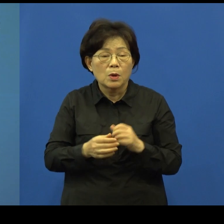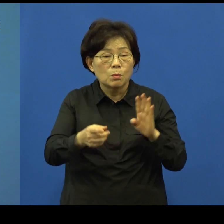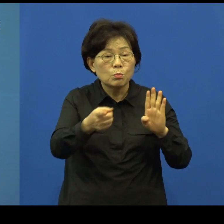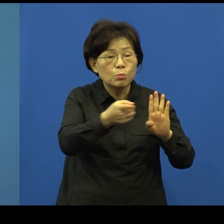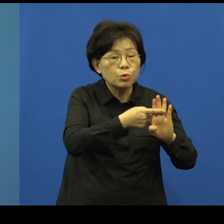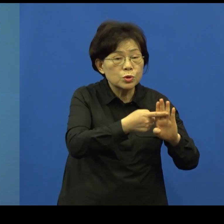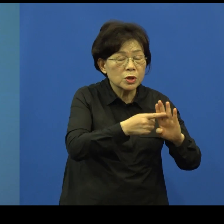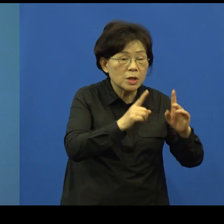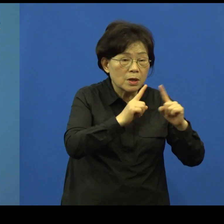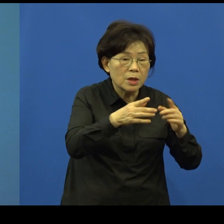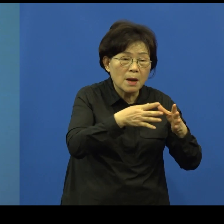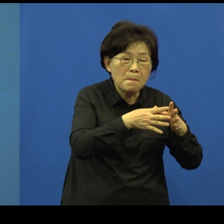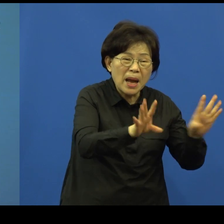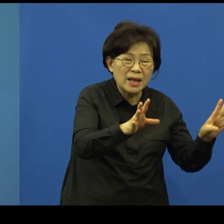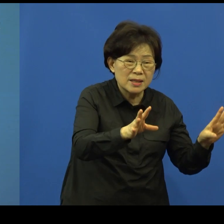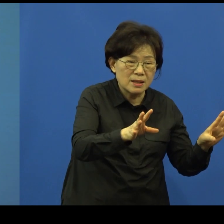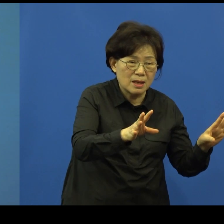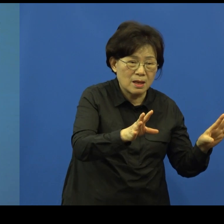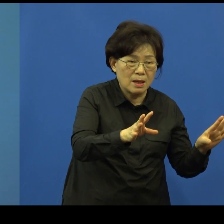부정적인 언어는 파괴적이에요.